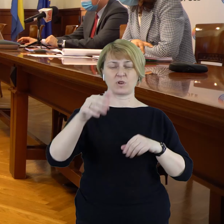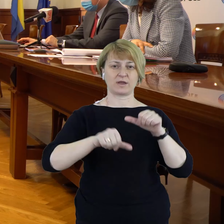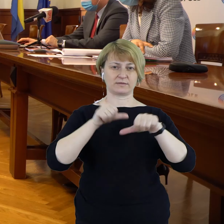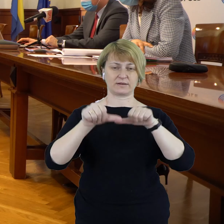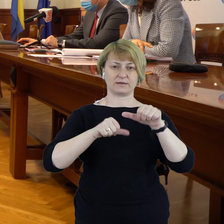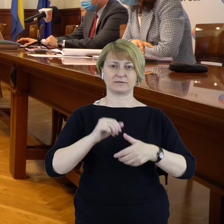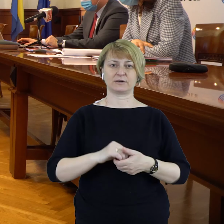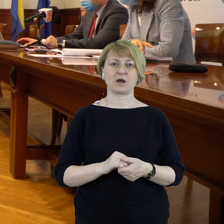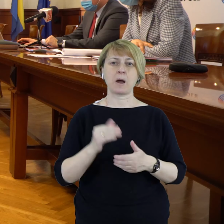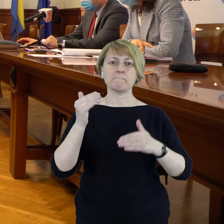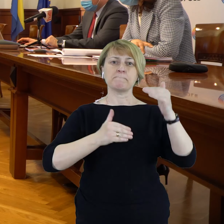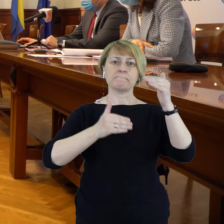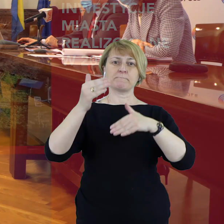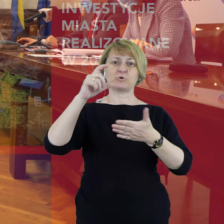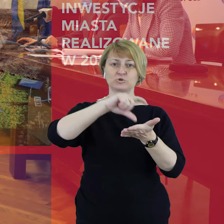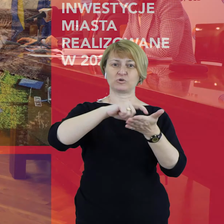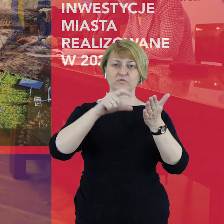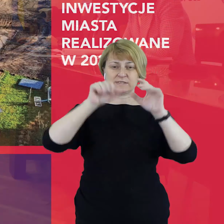kolejnych latach.